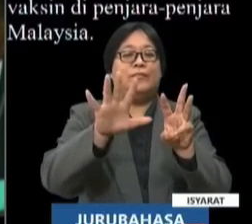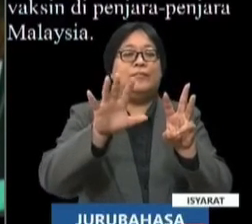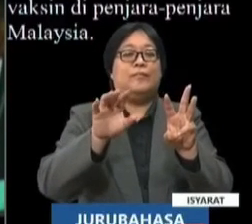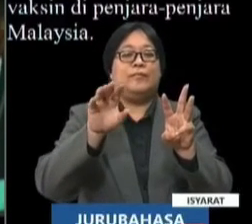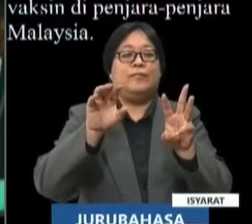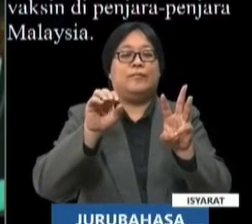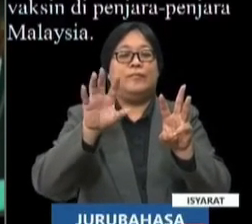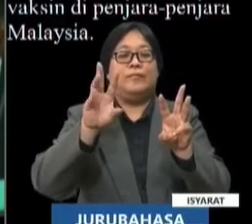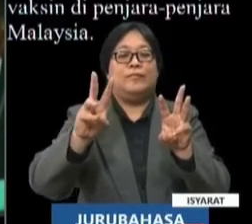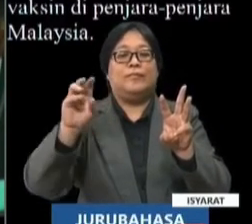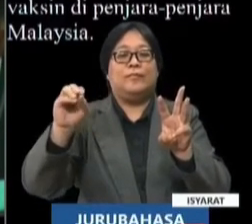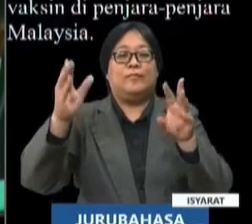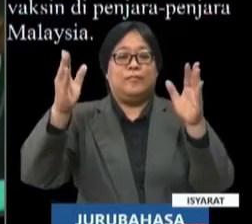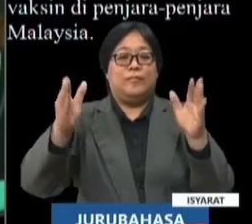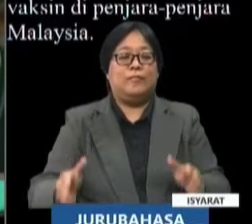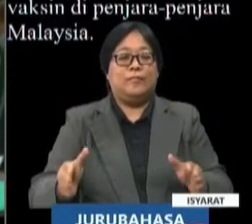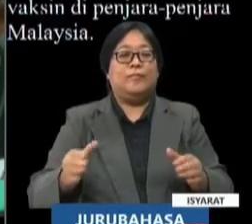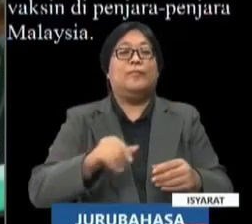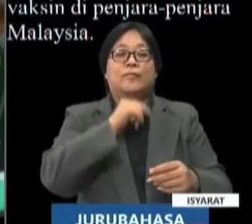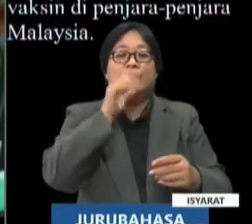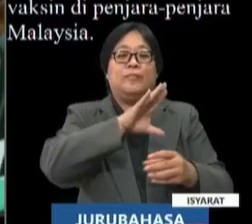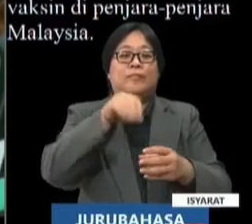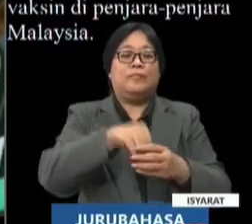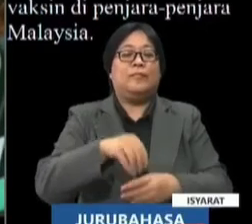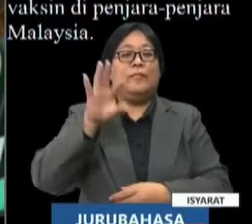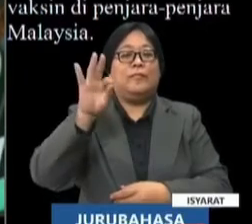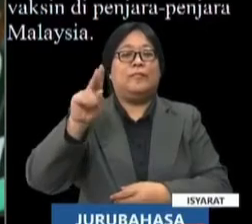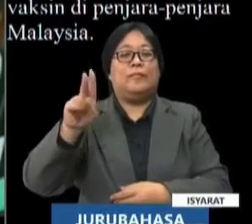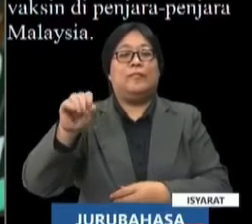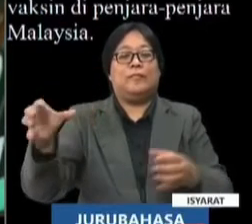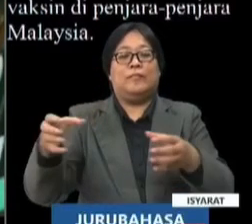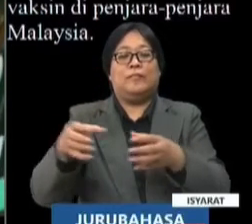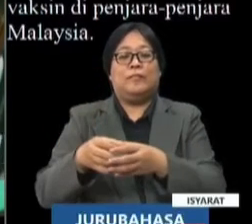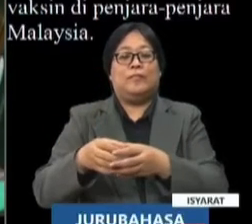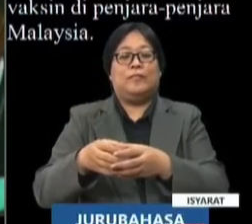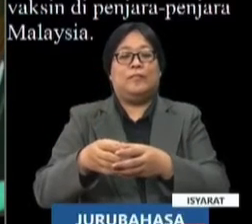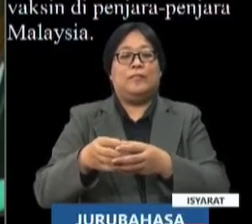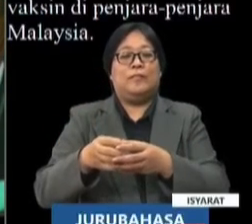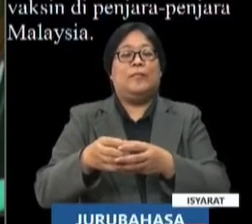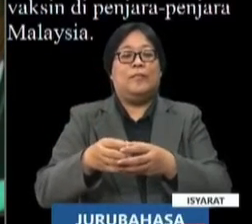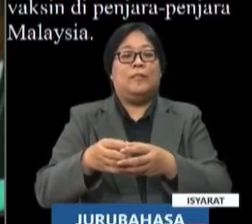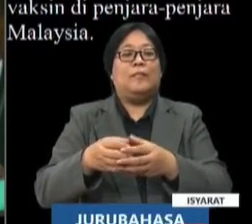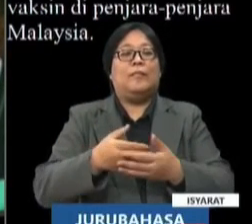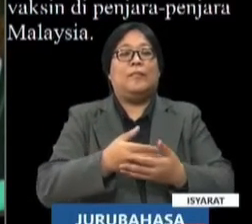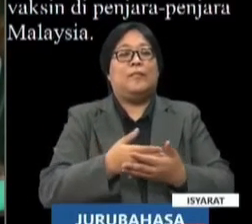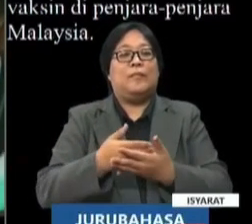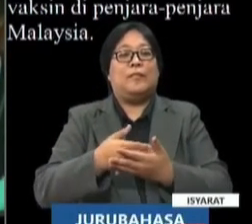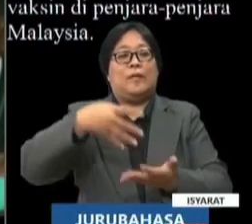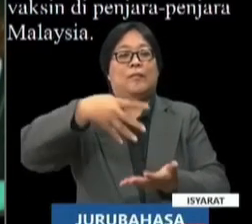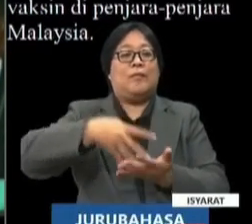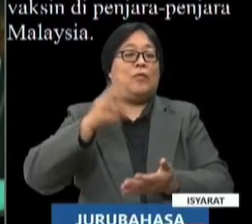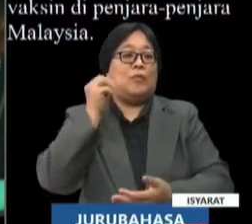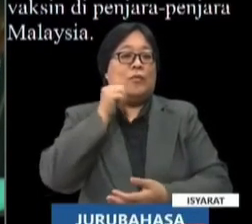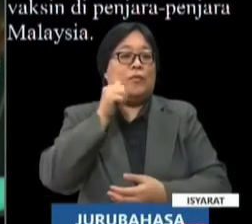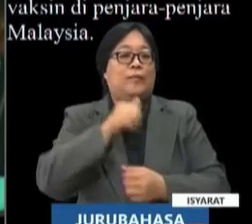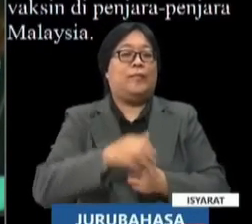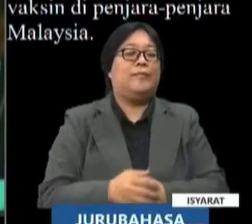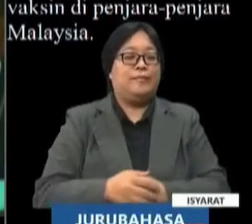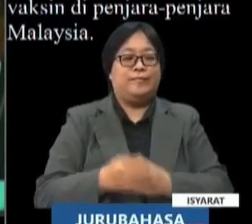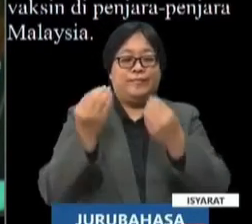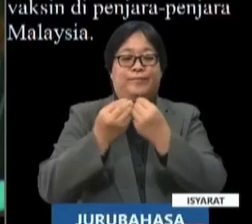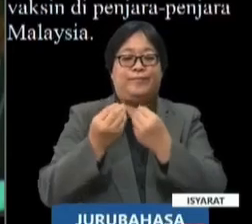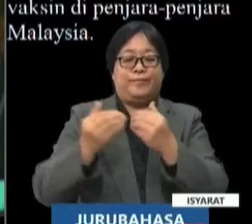46,550 orang banduan, tidak termasuk 9 kes melibatkan bayi banduan wanita. Daripada jumlah